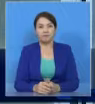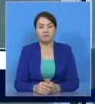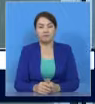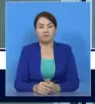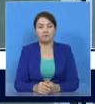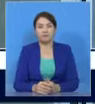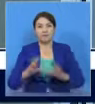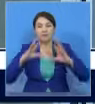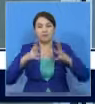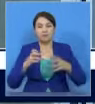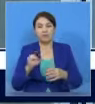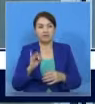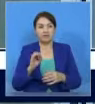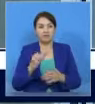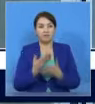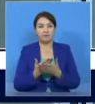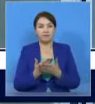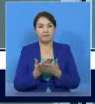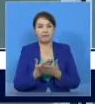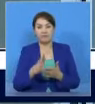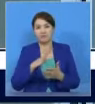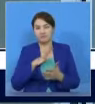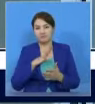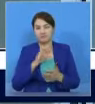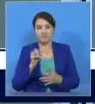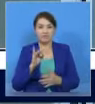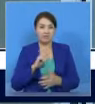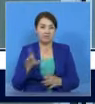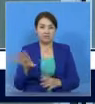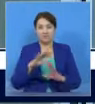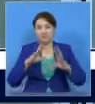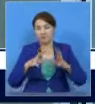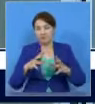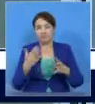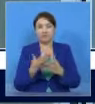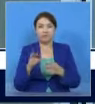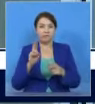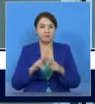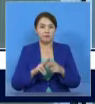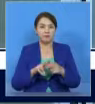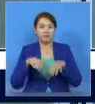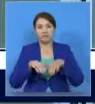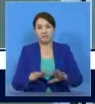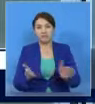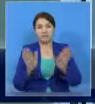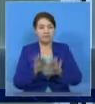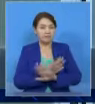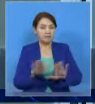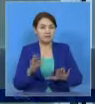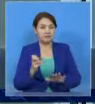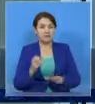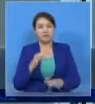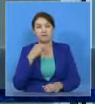Благодаря Международной федерации псориаза отмечают во всех странах мира. И поэтому вот сегодня тоже решили не остаться в стороне